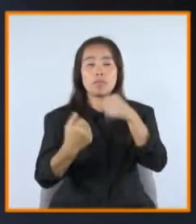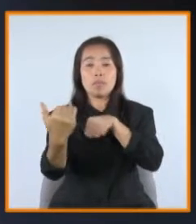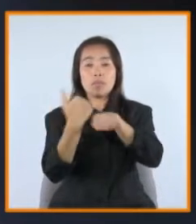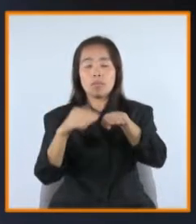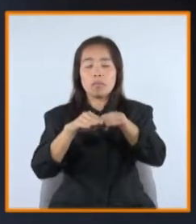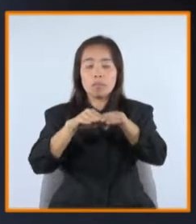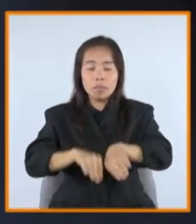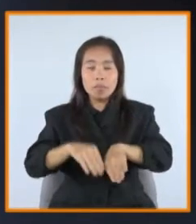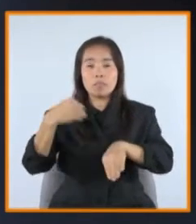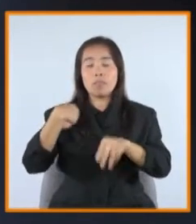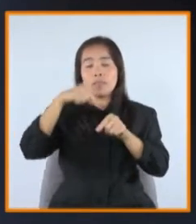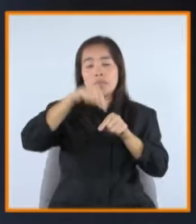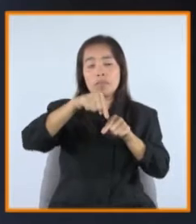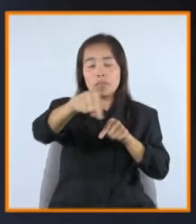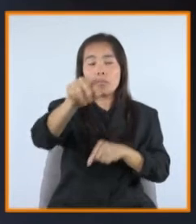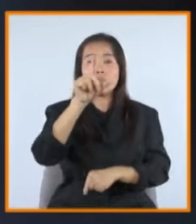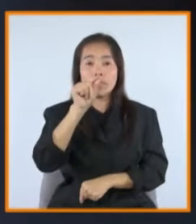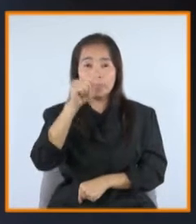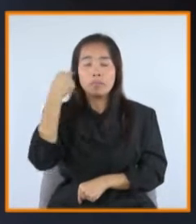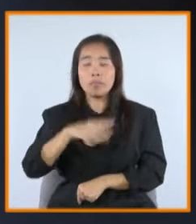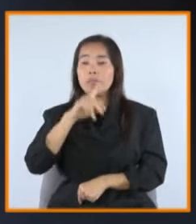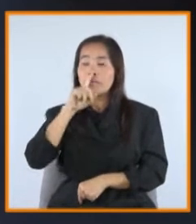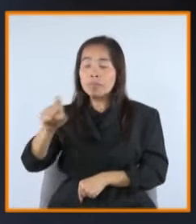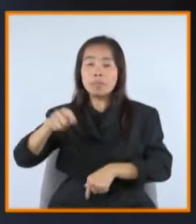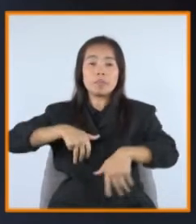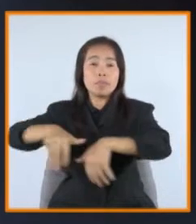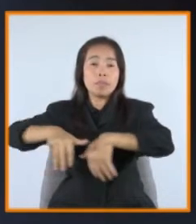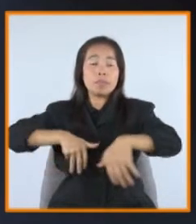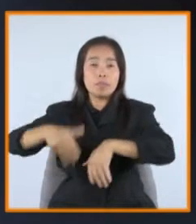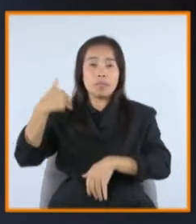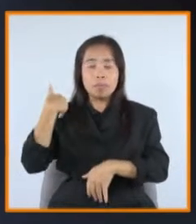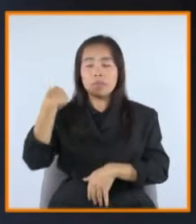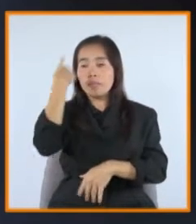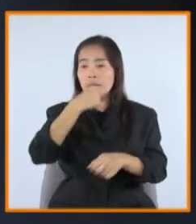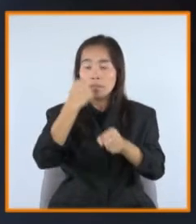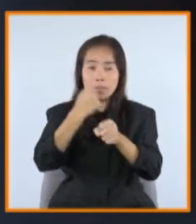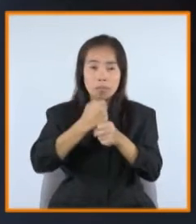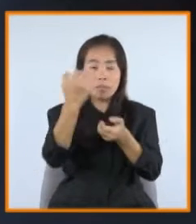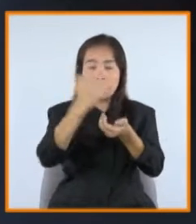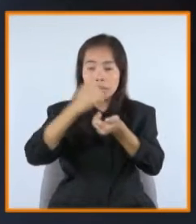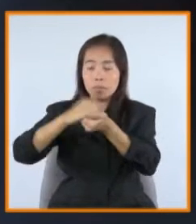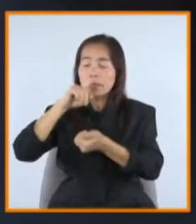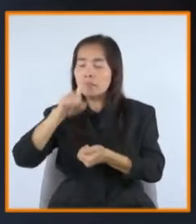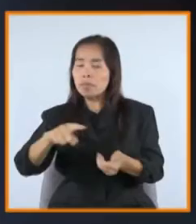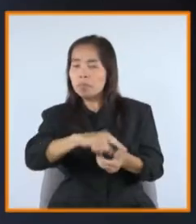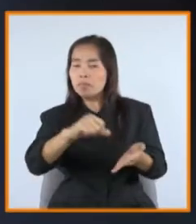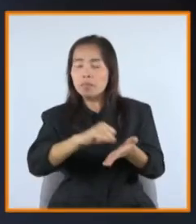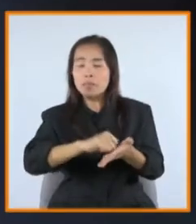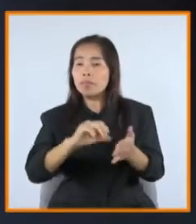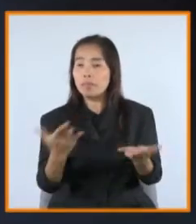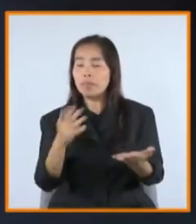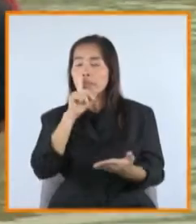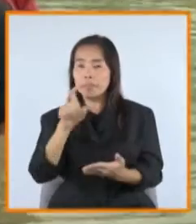20จุดด้วยกันแล้วก็ไปฟังเสียงสะท้อนจากชาวบ้านรวมถึงหน่วยงานที่เกี่ยวข้องในการแก้ไขปัญหาเรื่องนี้ติดตามจากรายงาน